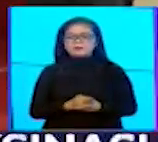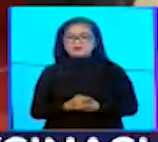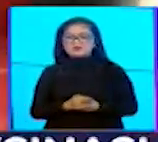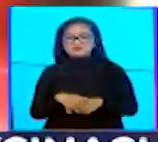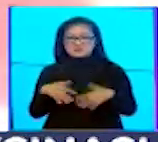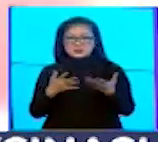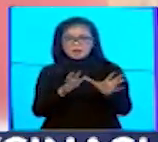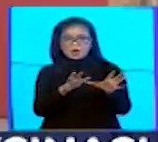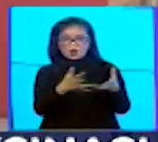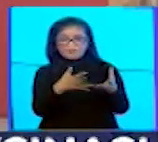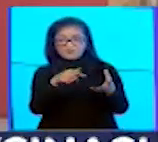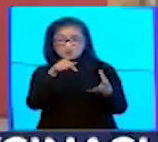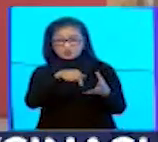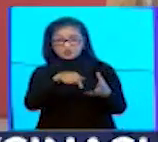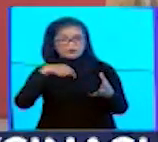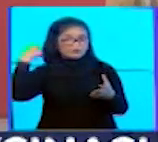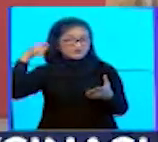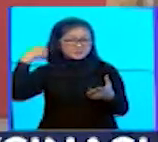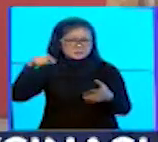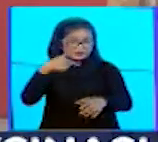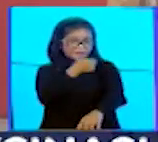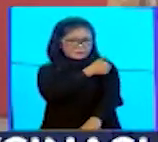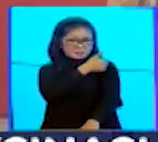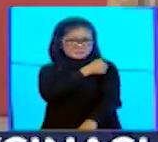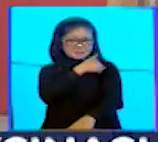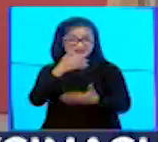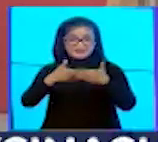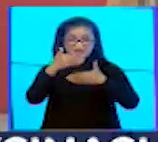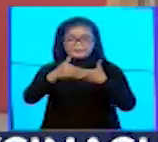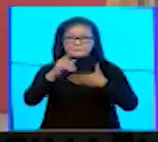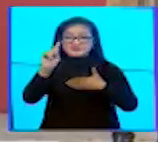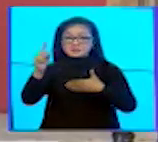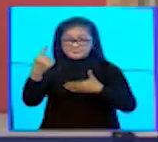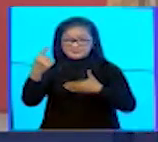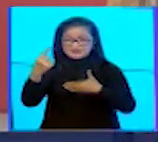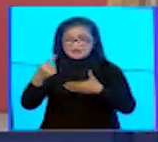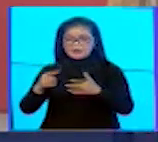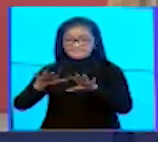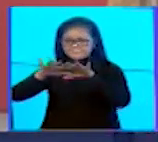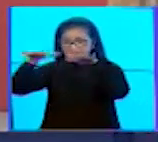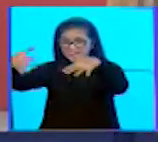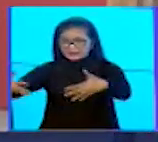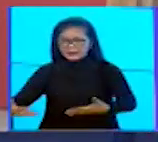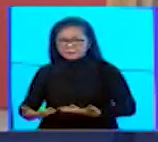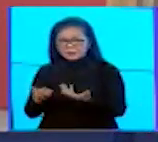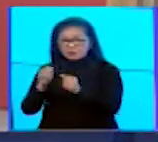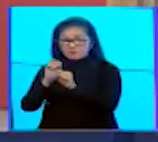pertama. Pandemi COVID masih ada dan nyata